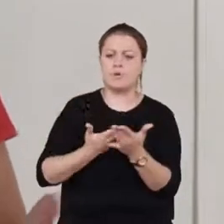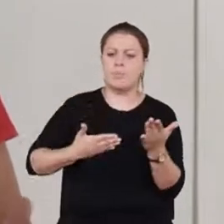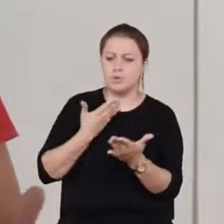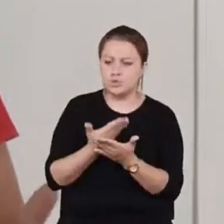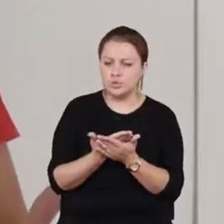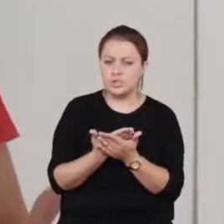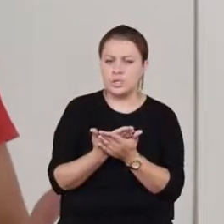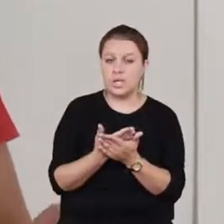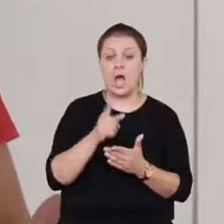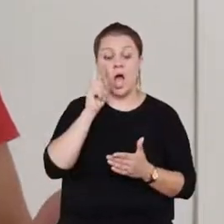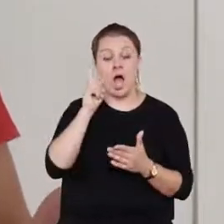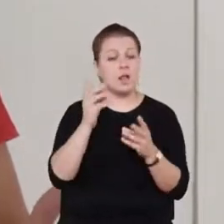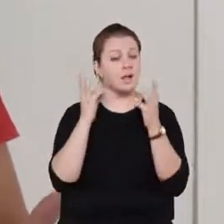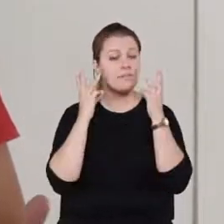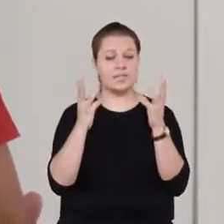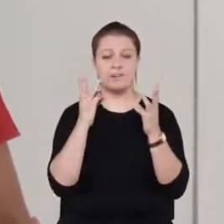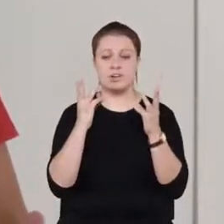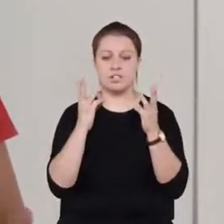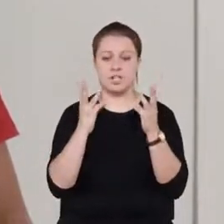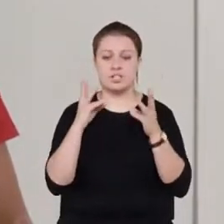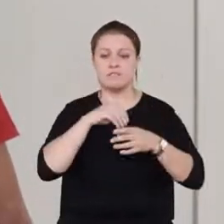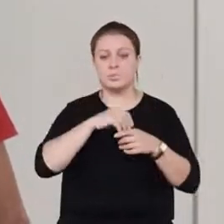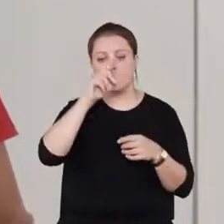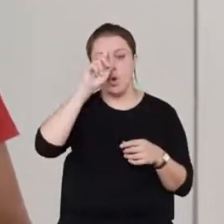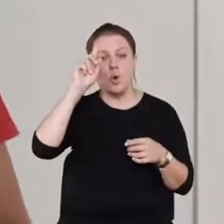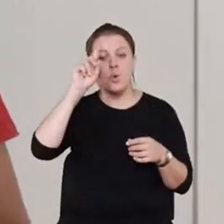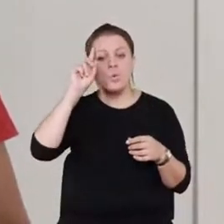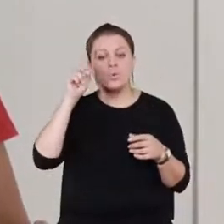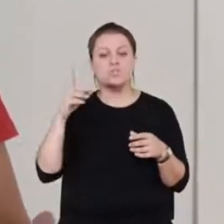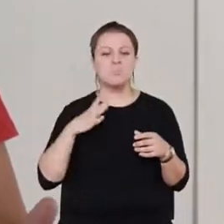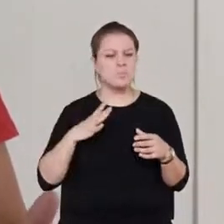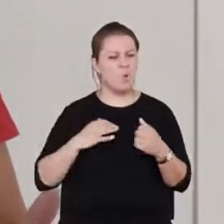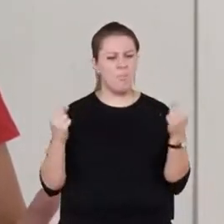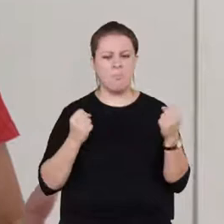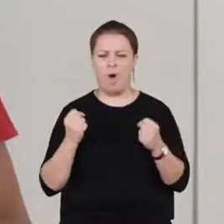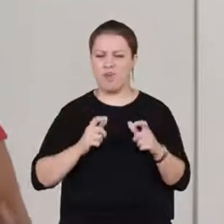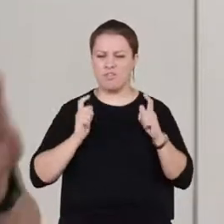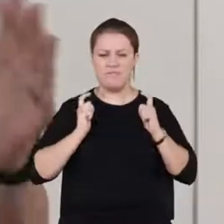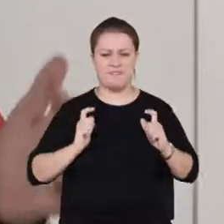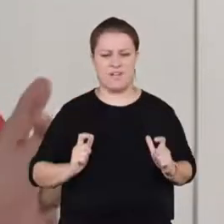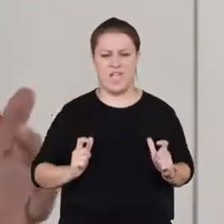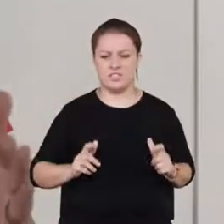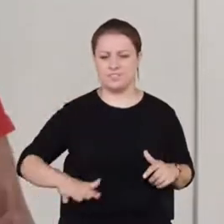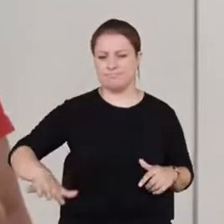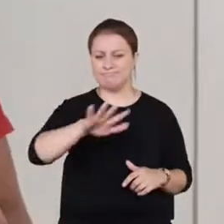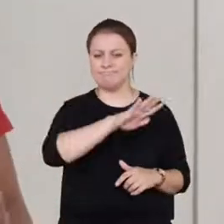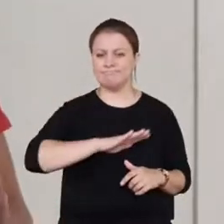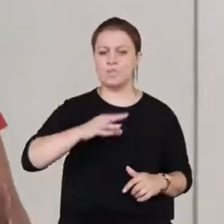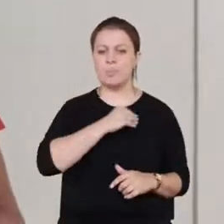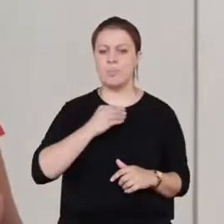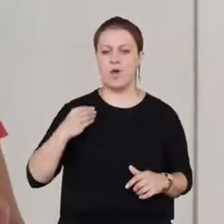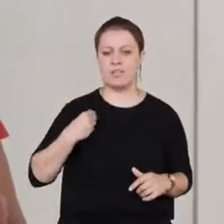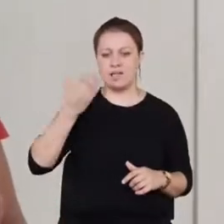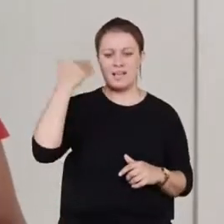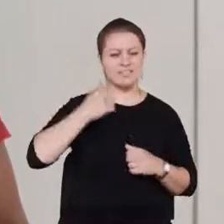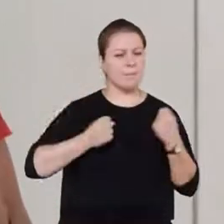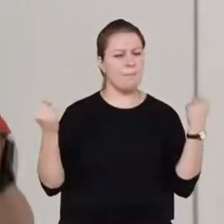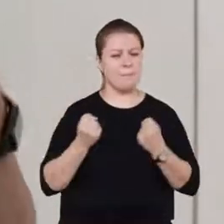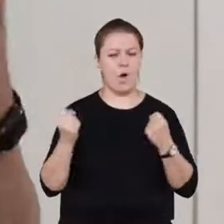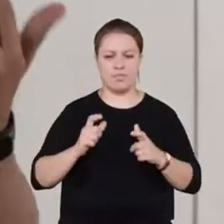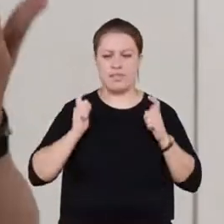kluczowe znaczenie w społeczeństwie, które było w przytłaczającej większości wiejskie, powiedzmy w 70% plus